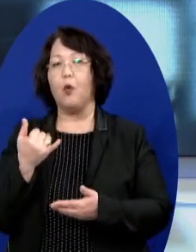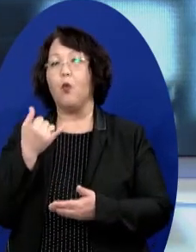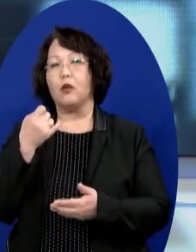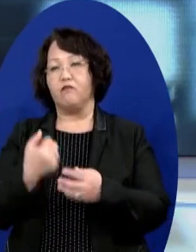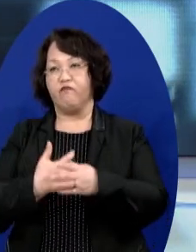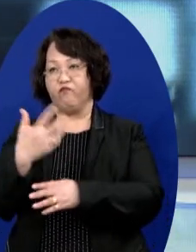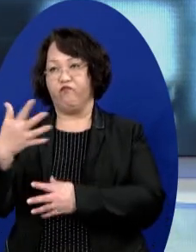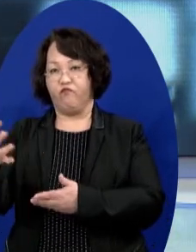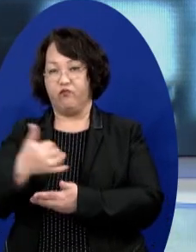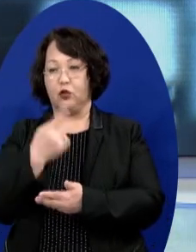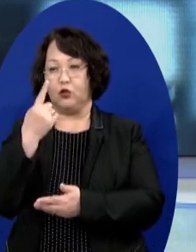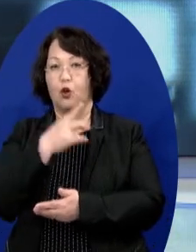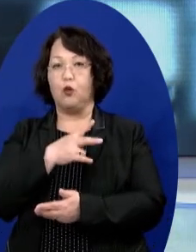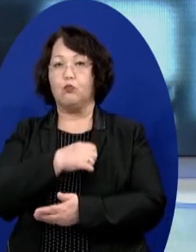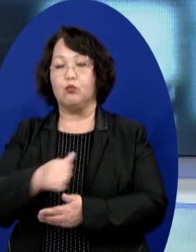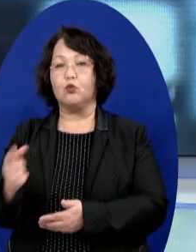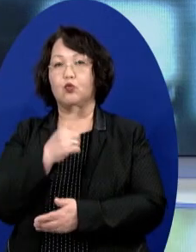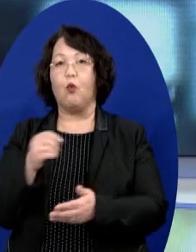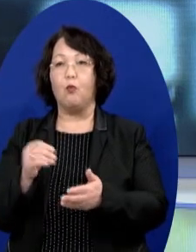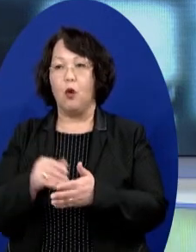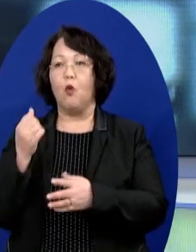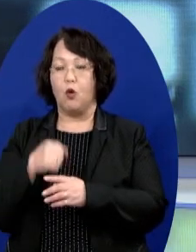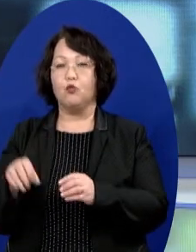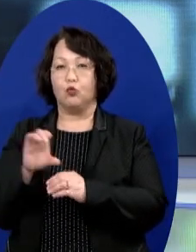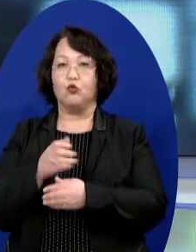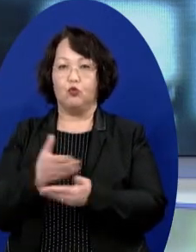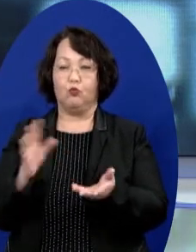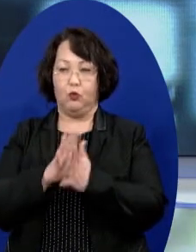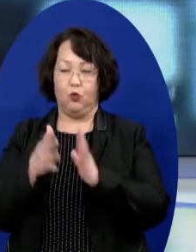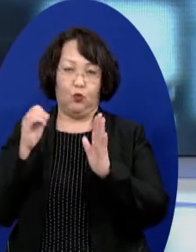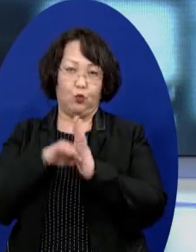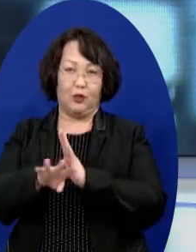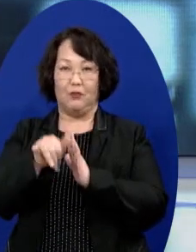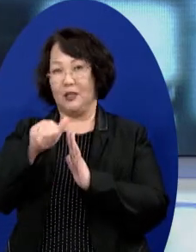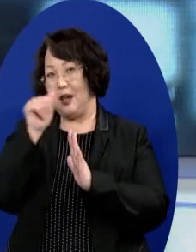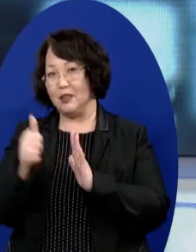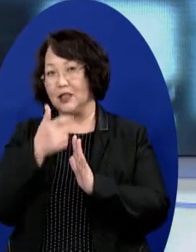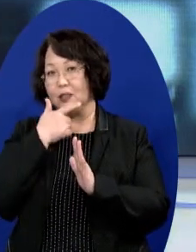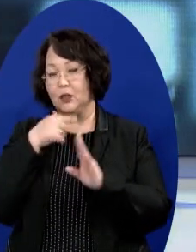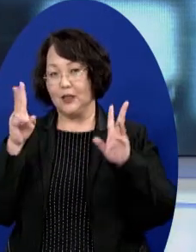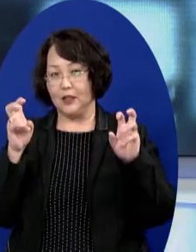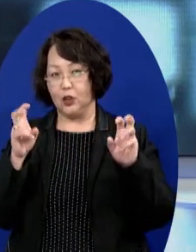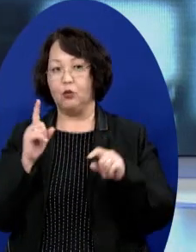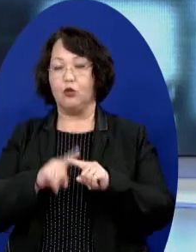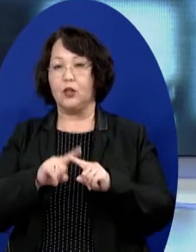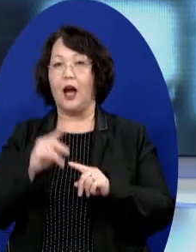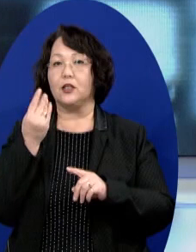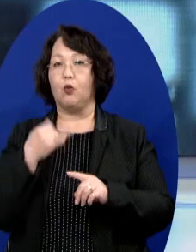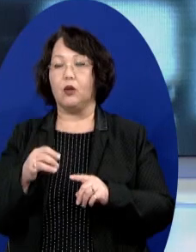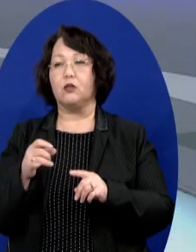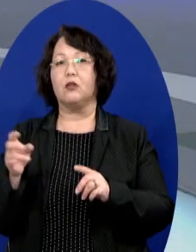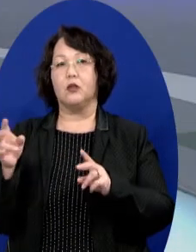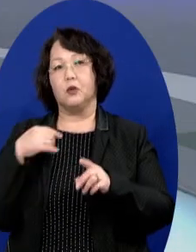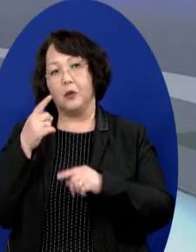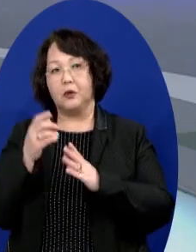энэ дэмжлэгт хамрагдах хүсэлтэй олон ногоочд байгаа ч гэсэн хүртээмж тимч хангалттай болс байгаа юм а. За энэ сэдвийг хөдөө аж ахуйн болонд хөндөхөр манай сэтгүүлч